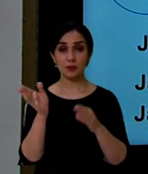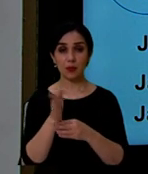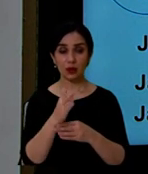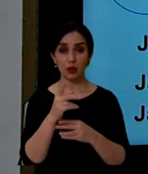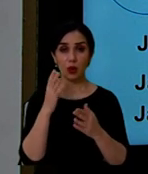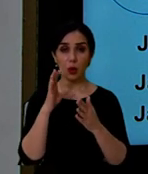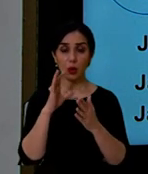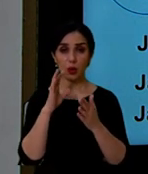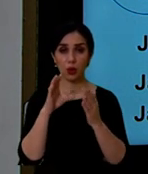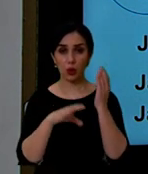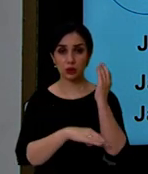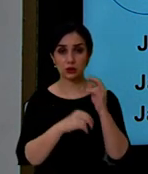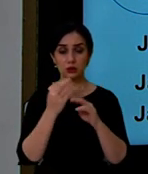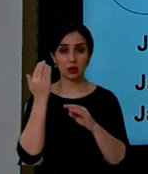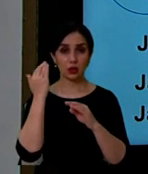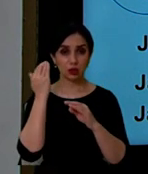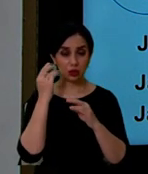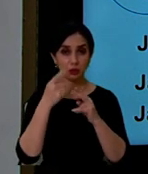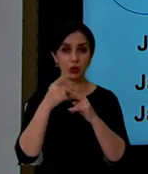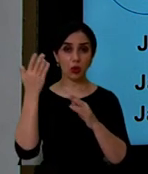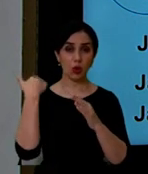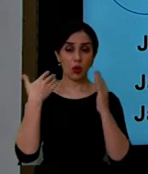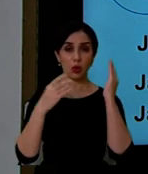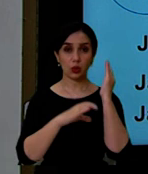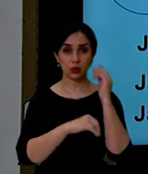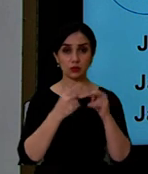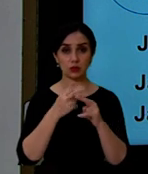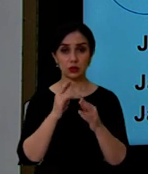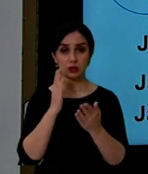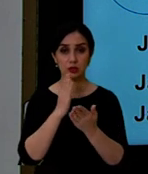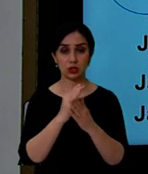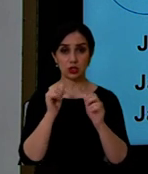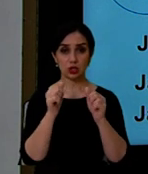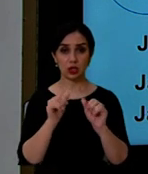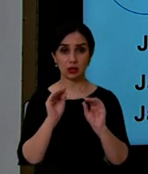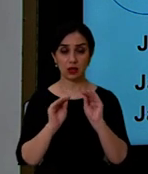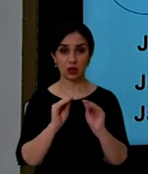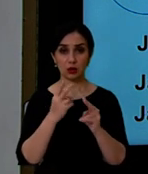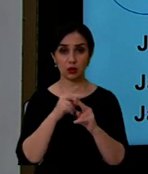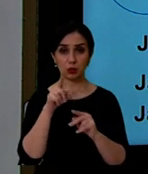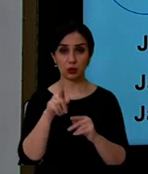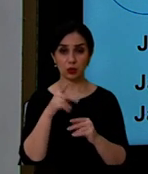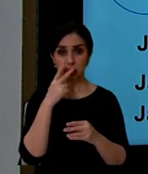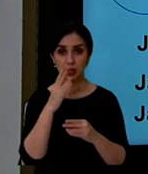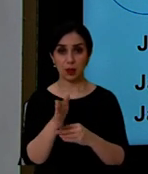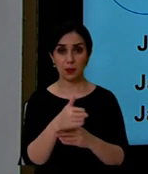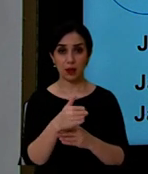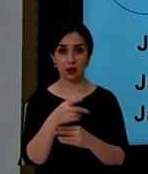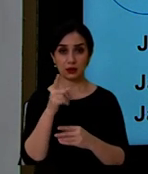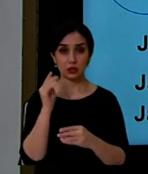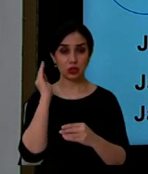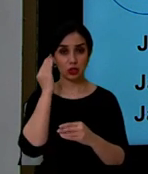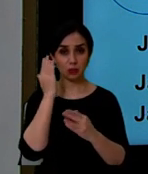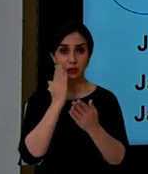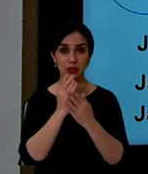oxirgi jabra yoylari orqa tomondan suzgich pufagi shakllanadi. Siz bu yerda baliqlarda